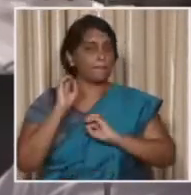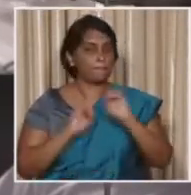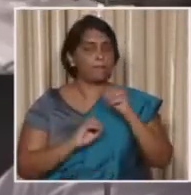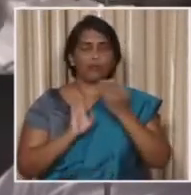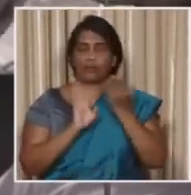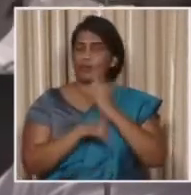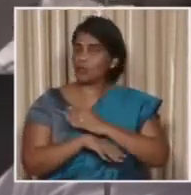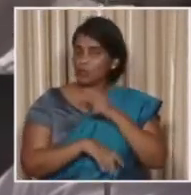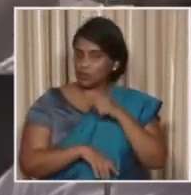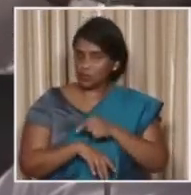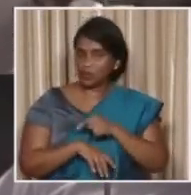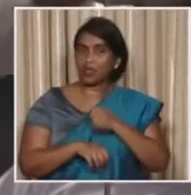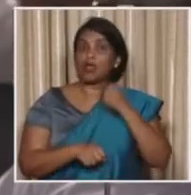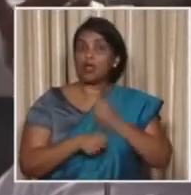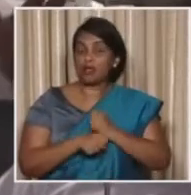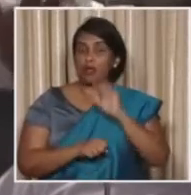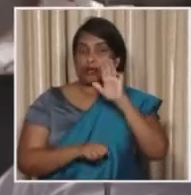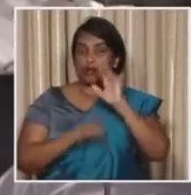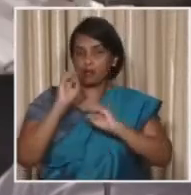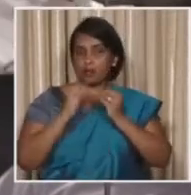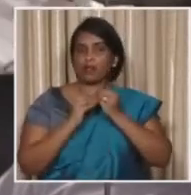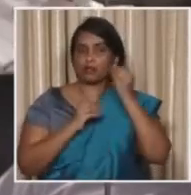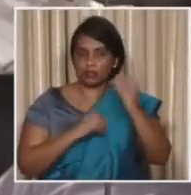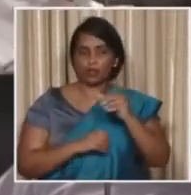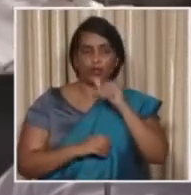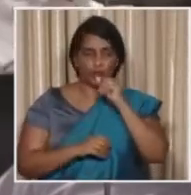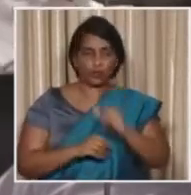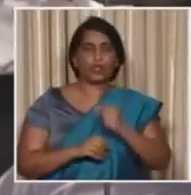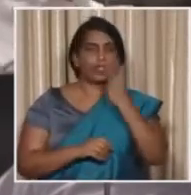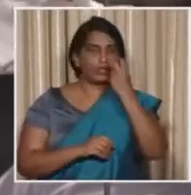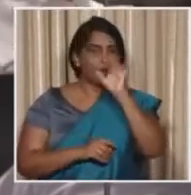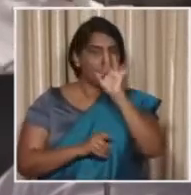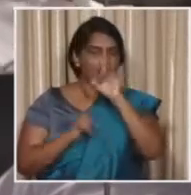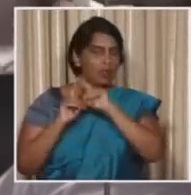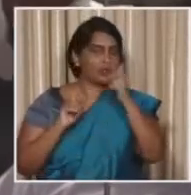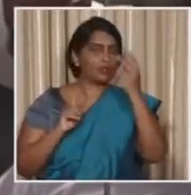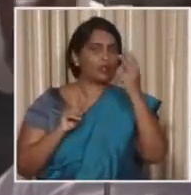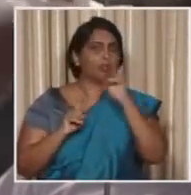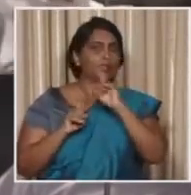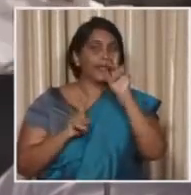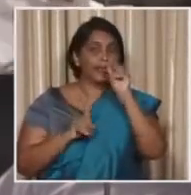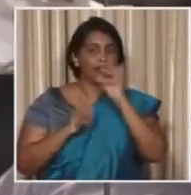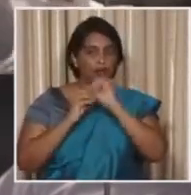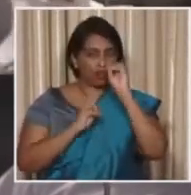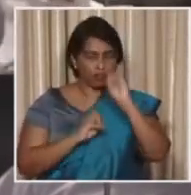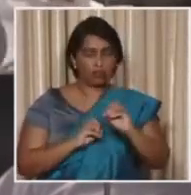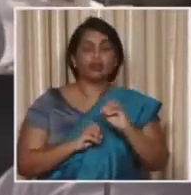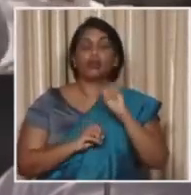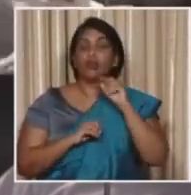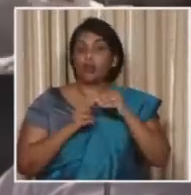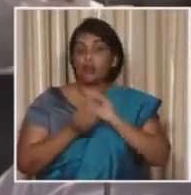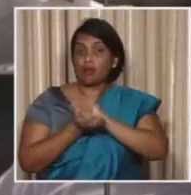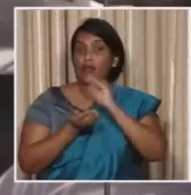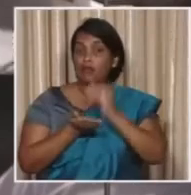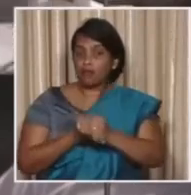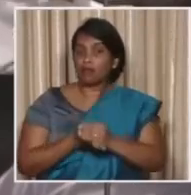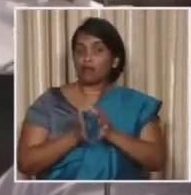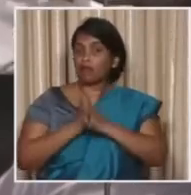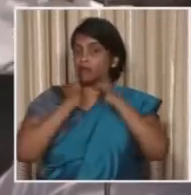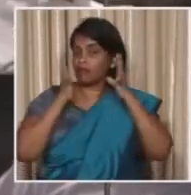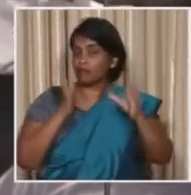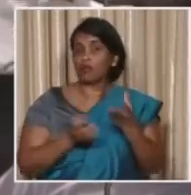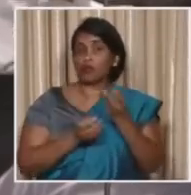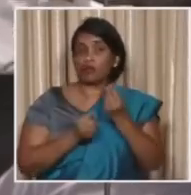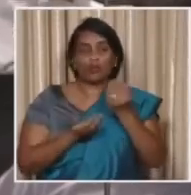පහුගිය කාලේ අන්ඩු සීරණමය දුන්න ඇත්වශව දෙදස් පහල දෙදස් නමය කළ සියට එකොලා දුන්න. නමුත් අරමුදල ඊට වඩා විශාල